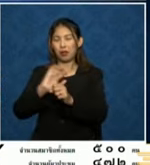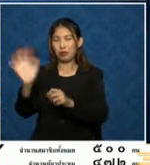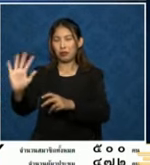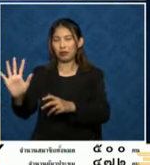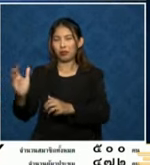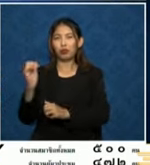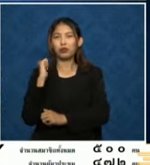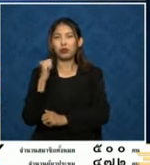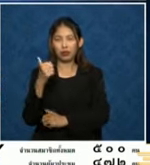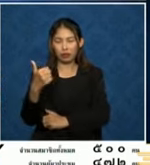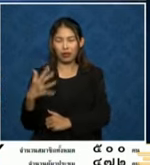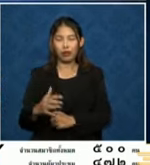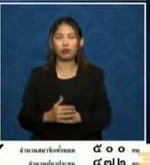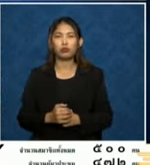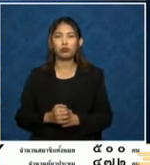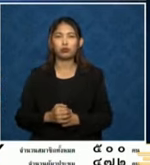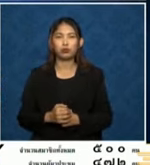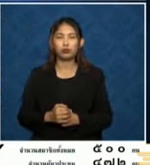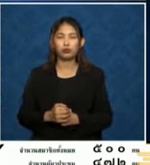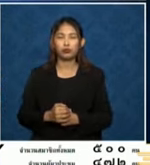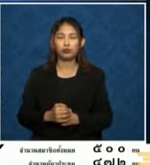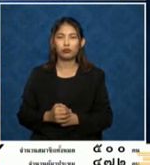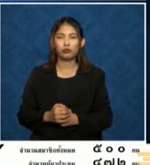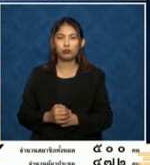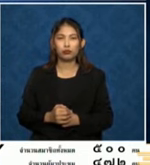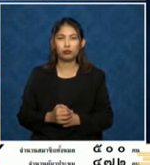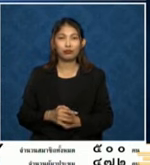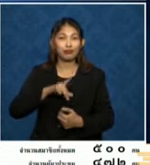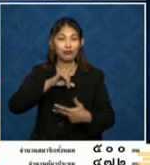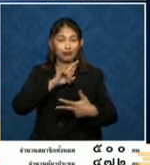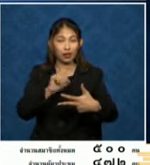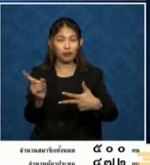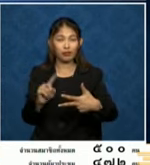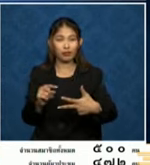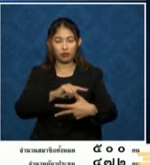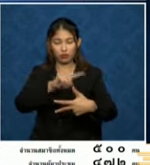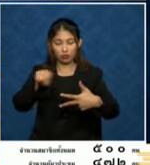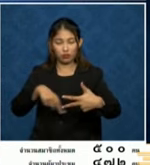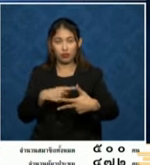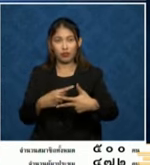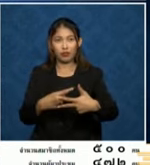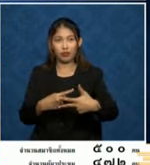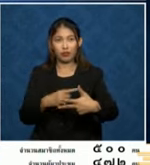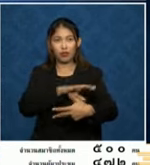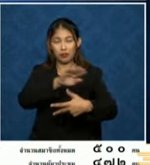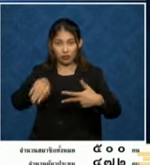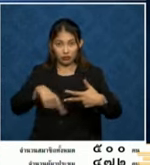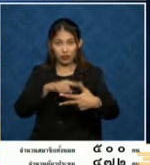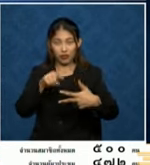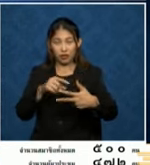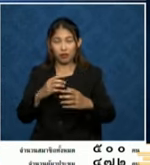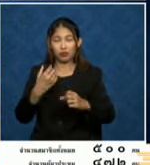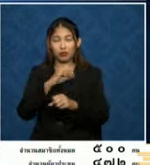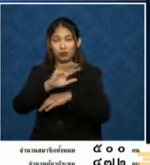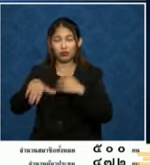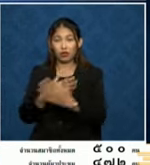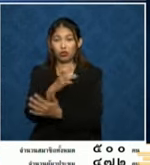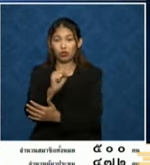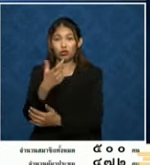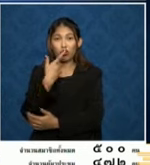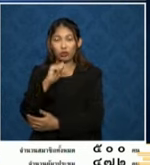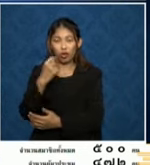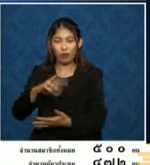ให้มีการจัดทำรัฐธรรมนูญฉบับใหม่คำถามที่ผมมีคือว่าผลลัพธ์ของการตอบแบบสอบถามนี้ของเพื่อนสมาชิกสภาผู้แทนราษฎร